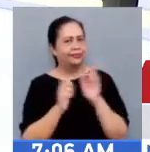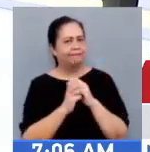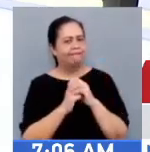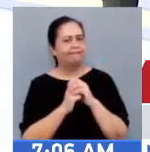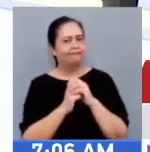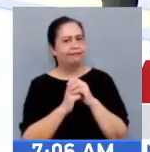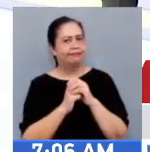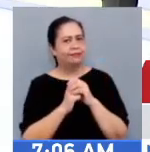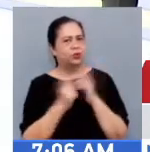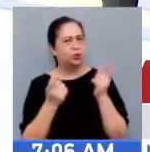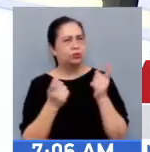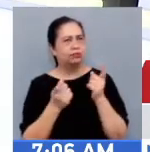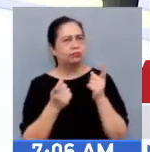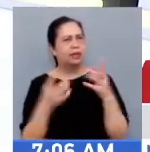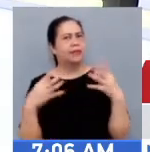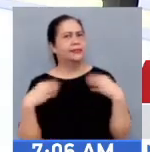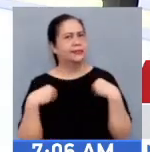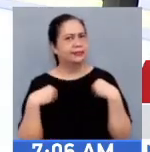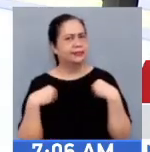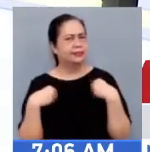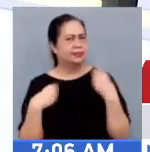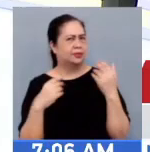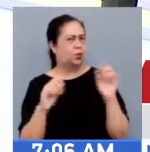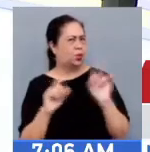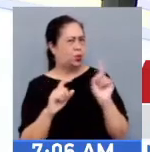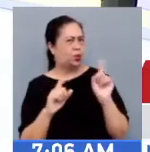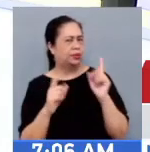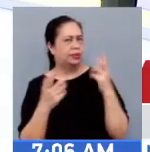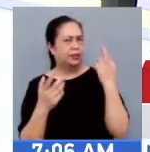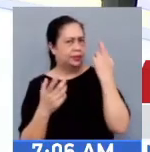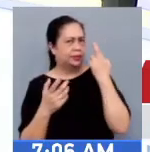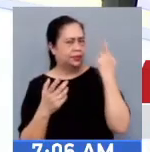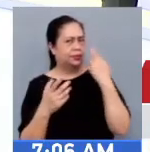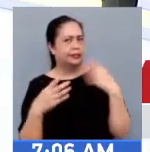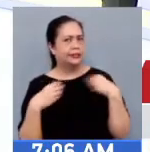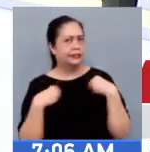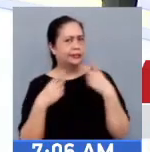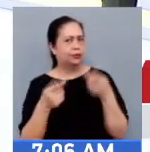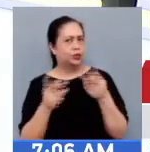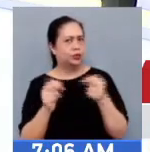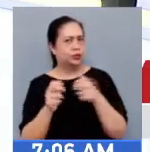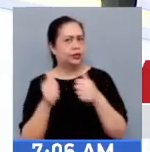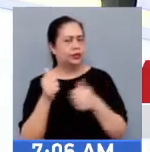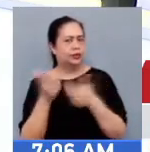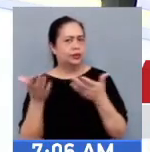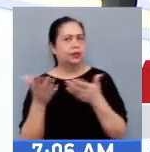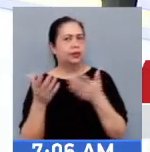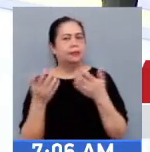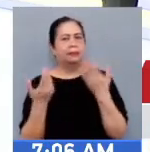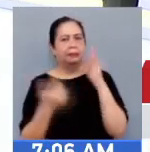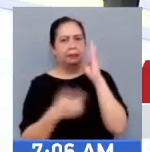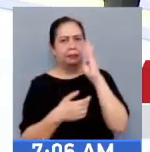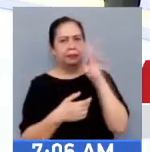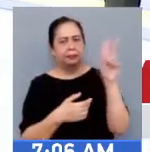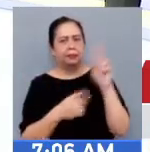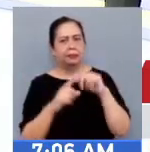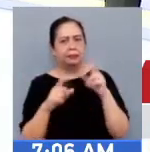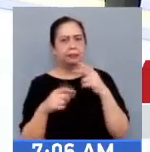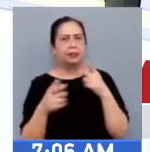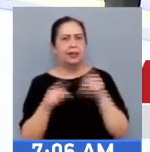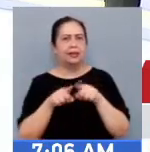nagpakumbinsi sa inyo na tanggapin po itong posisyong ito sa ilalim ng Marcos administration bilang National Security